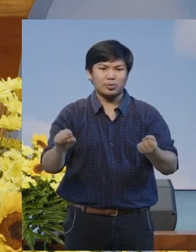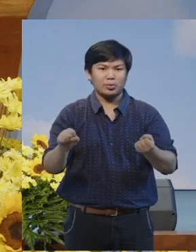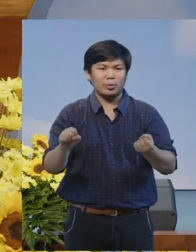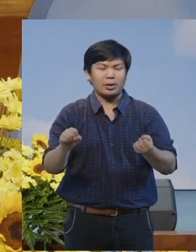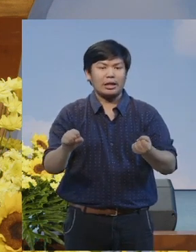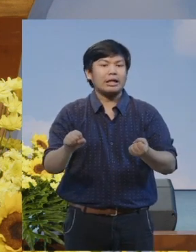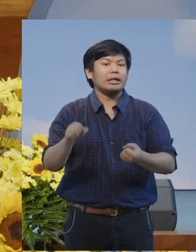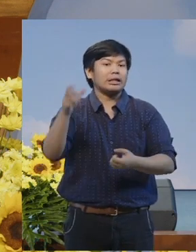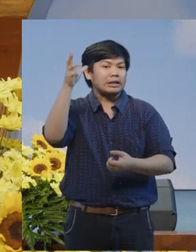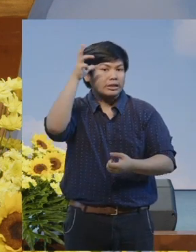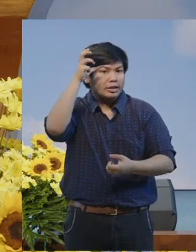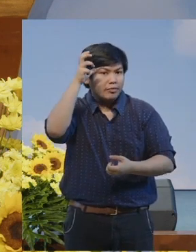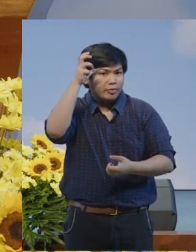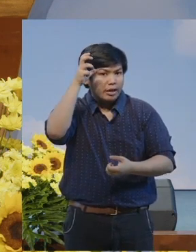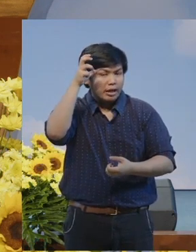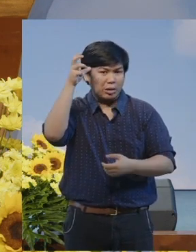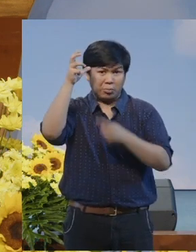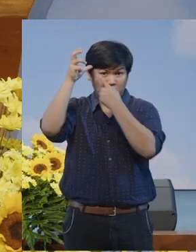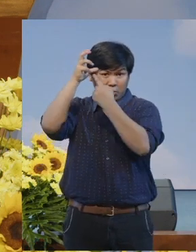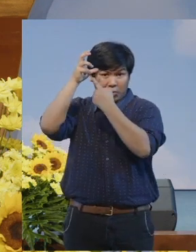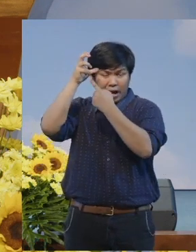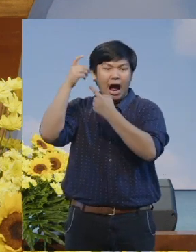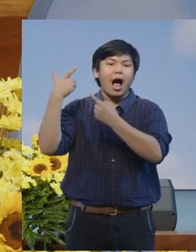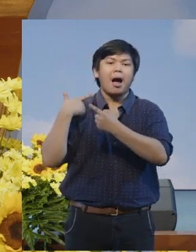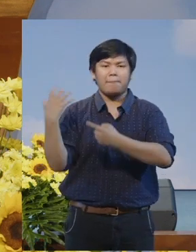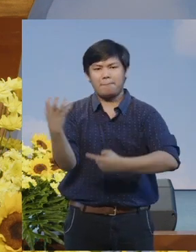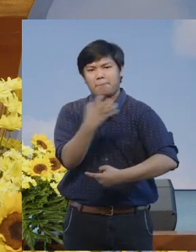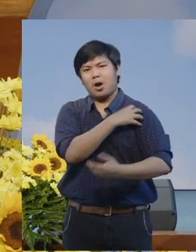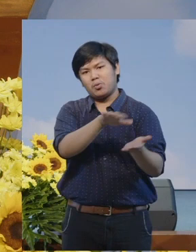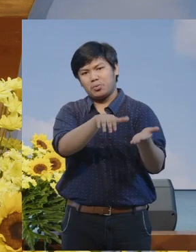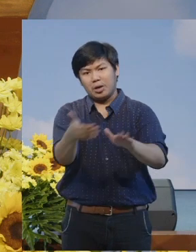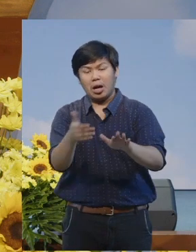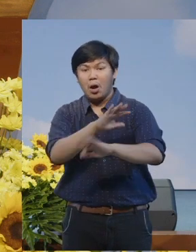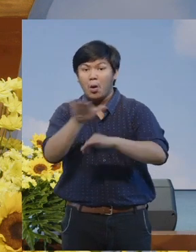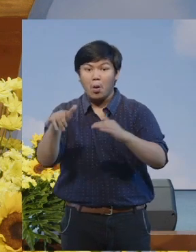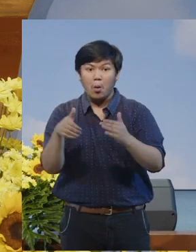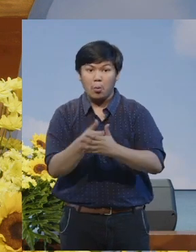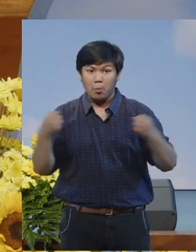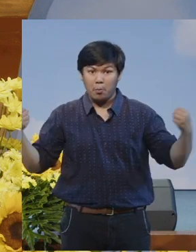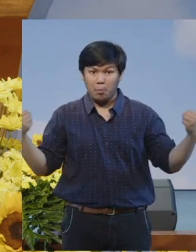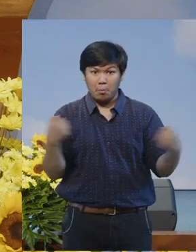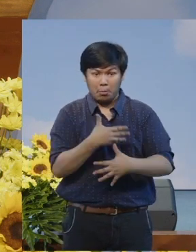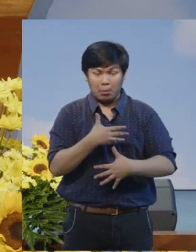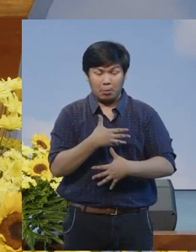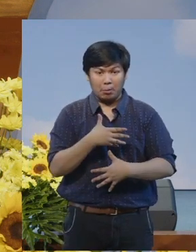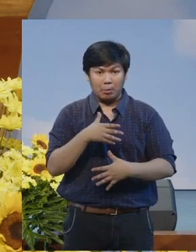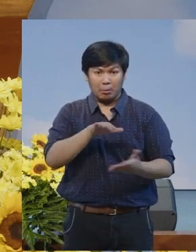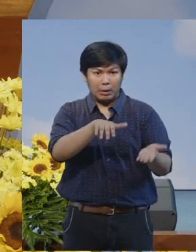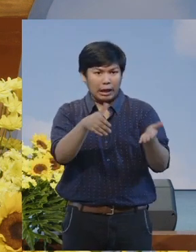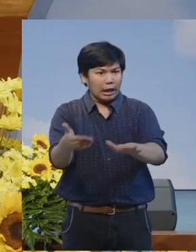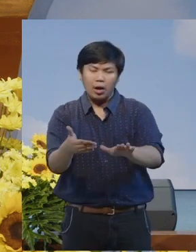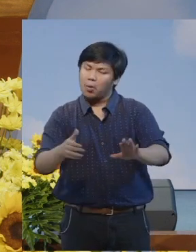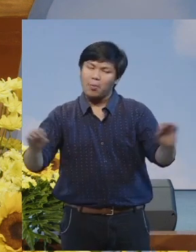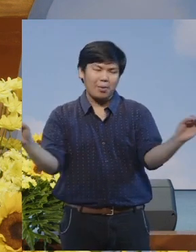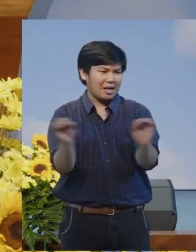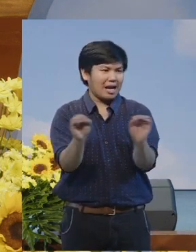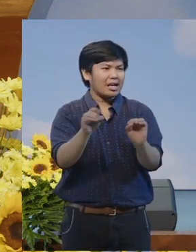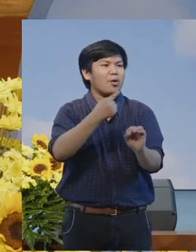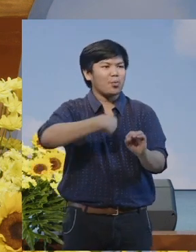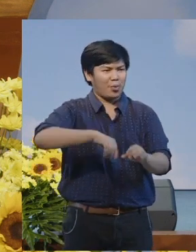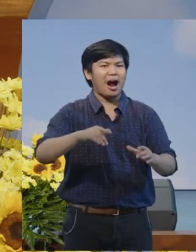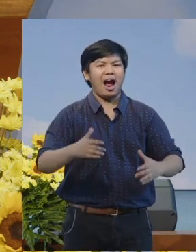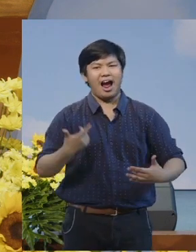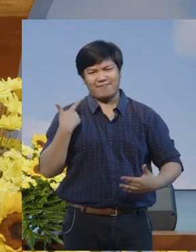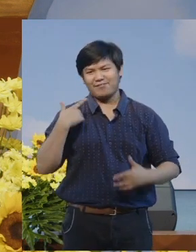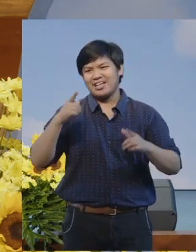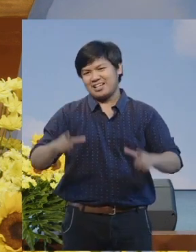devil, and deliver all those who through fear of death were subject to lifelong slavery. Hindi na po tayo kailangan matakot